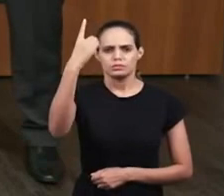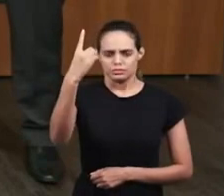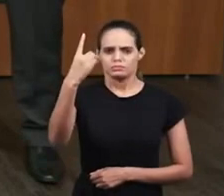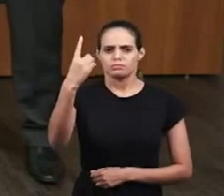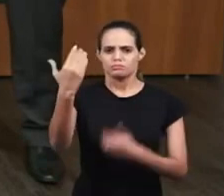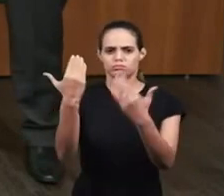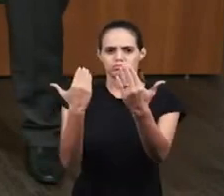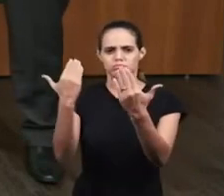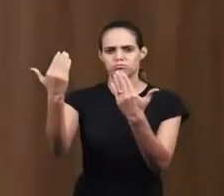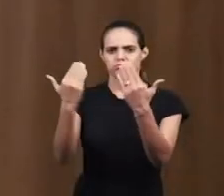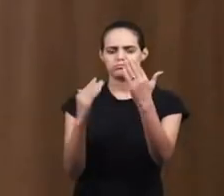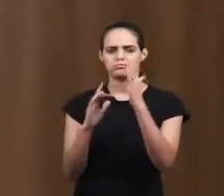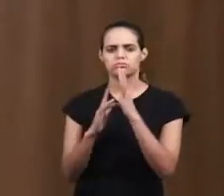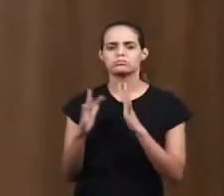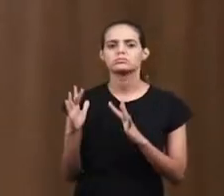Davids